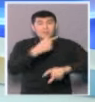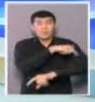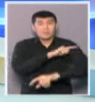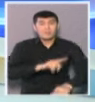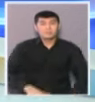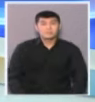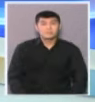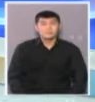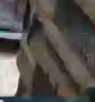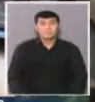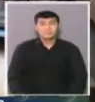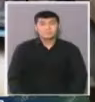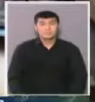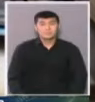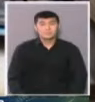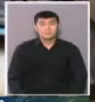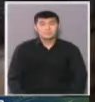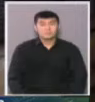станции.